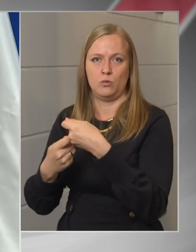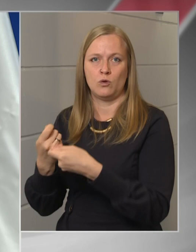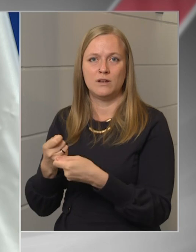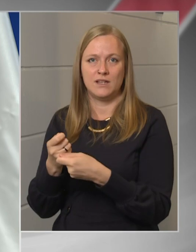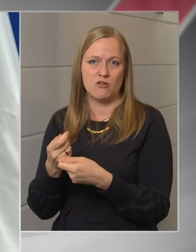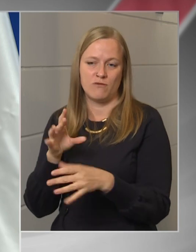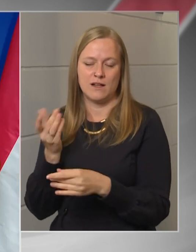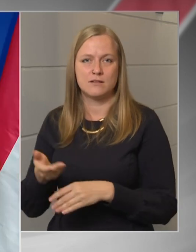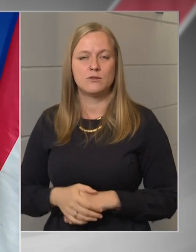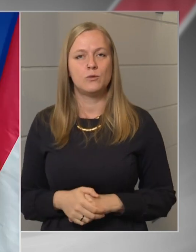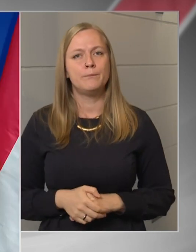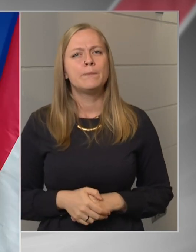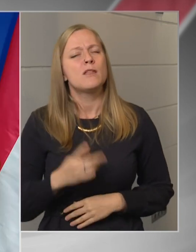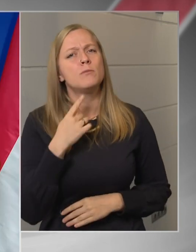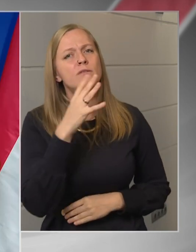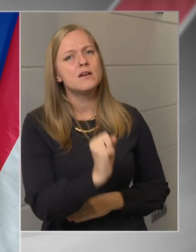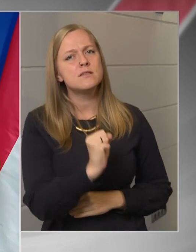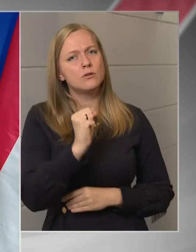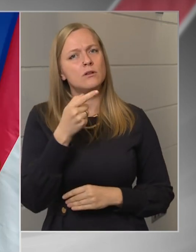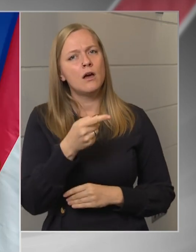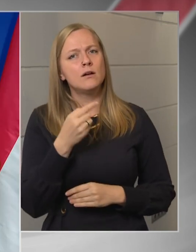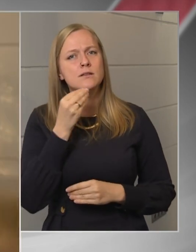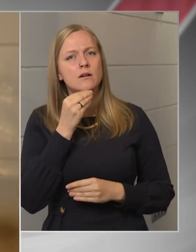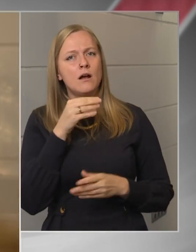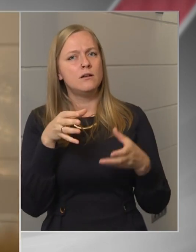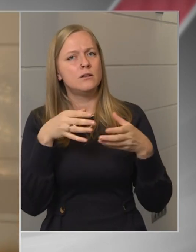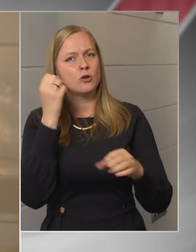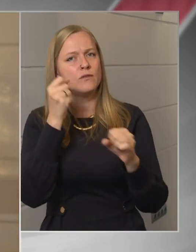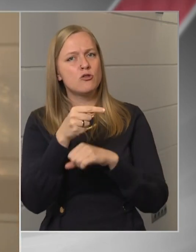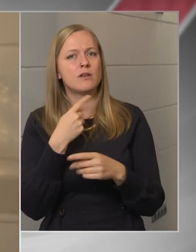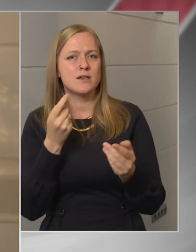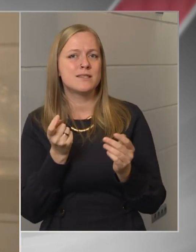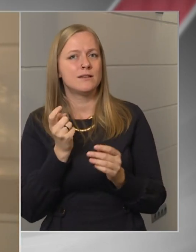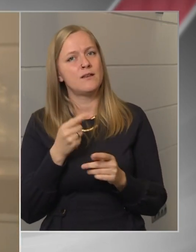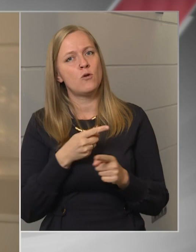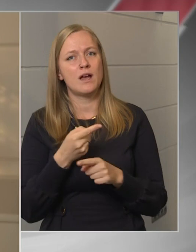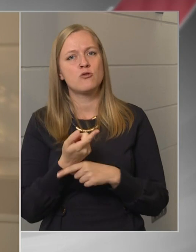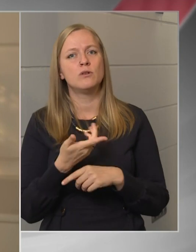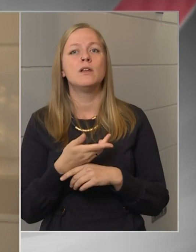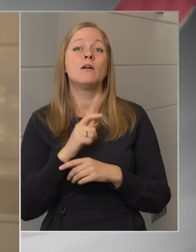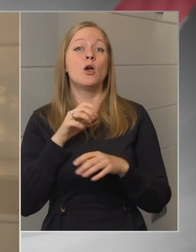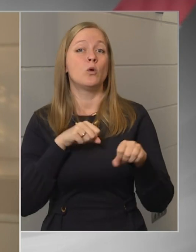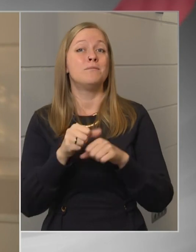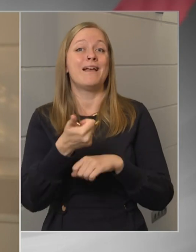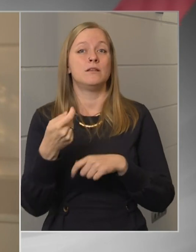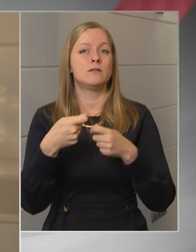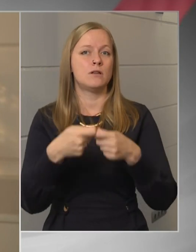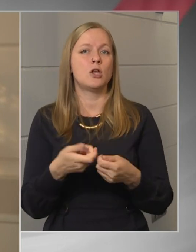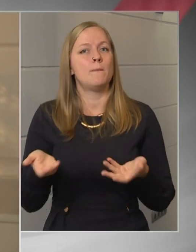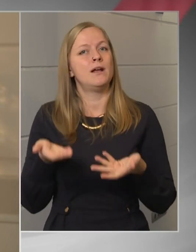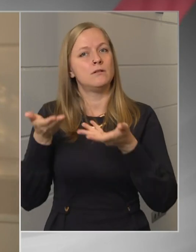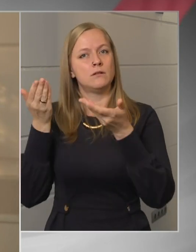válaszoltak önök az izraeli nagykövetségnek, akik ugye azt kifogásolták, hogy a kormány egyik tagja miatt adta Morty Miklós-t, csak